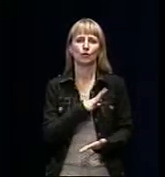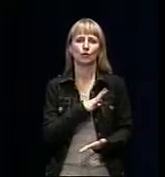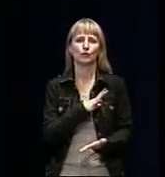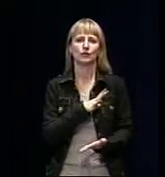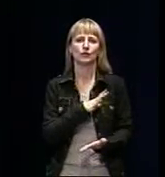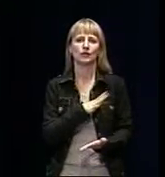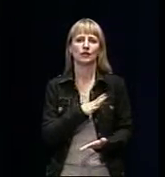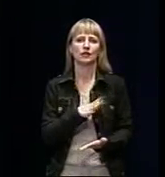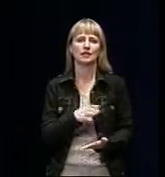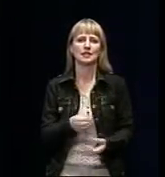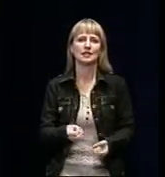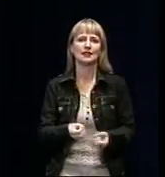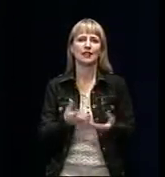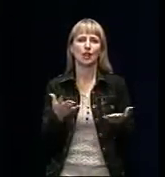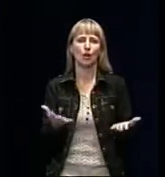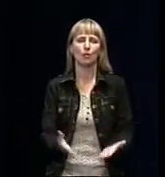свідком.